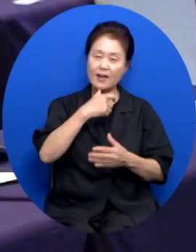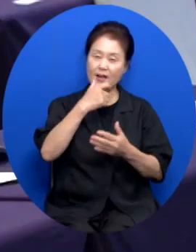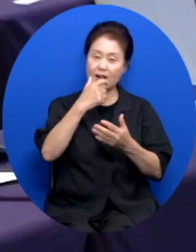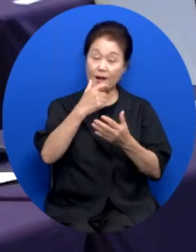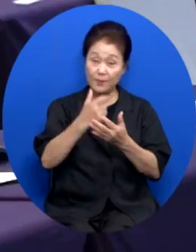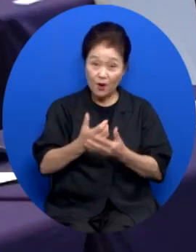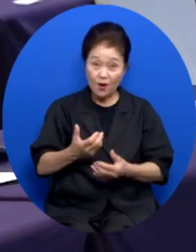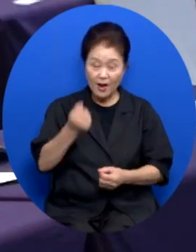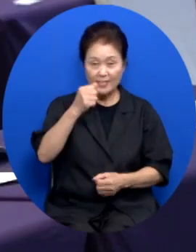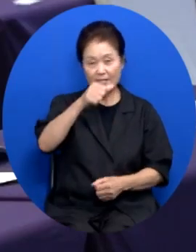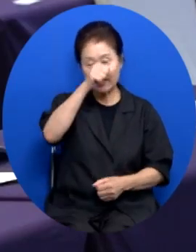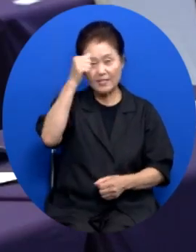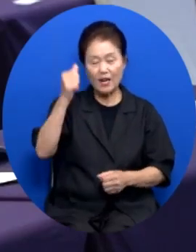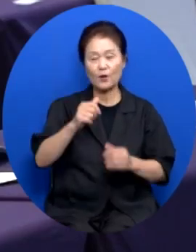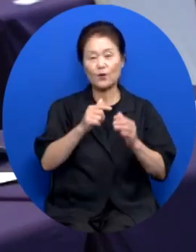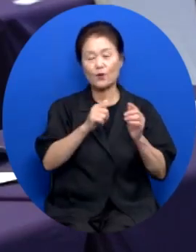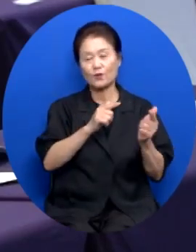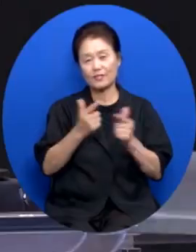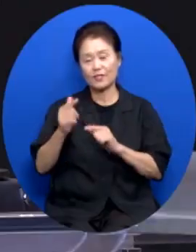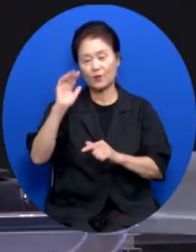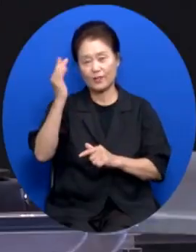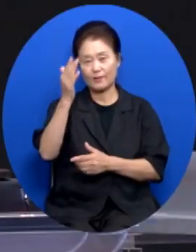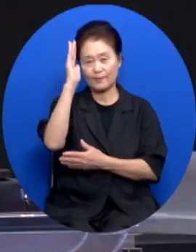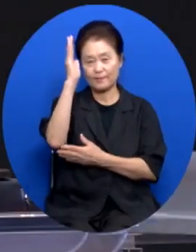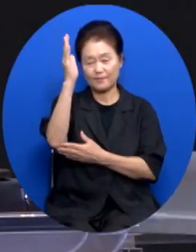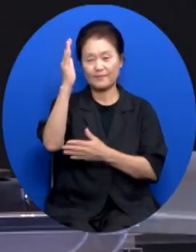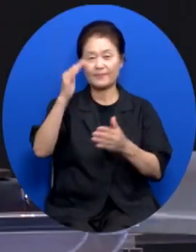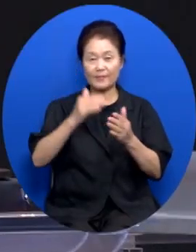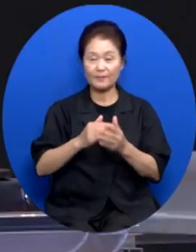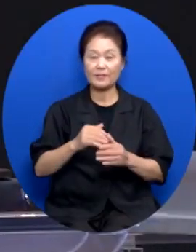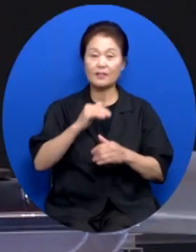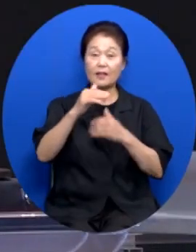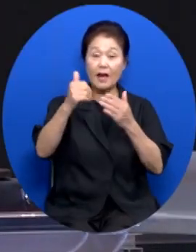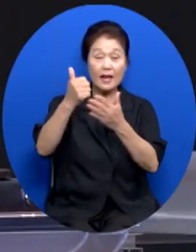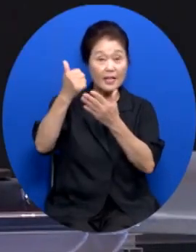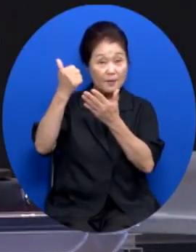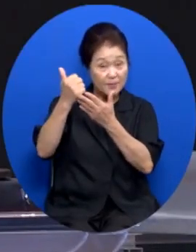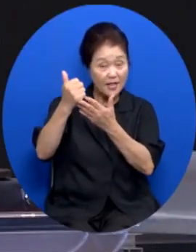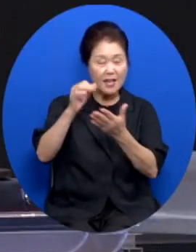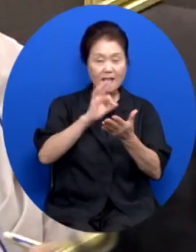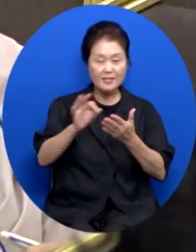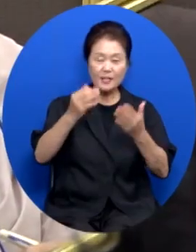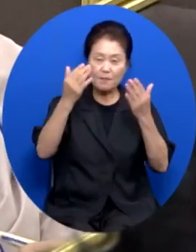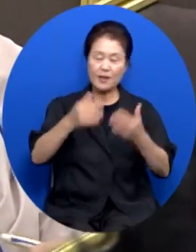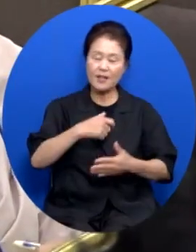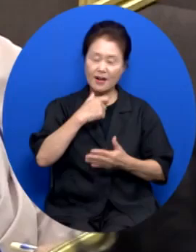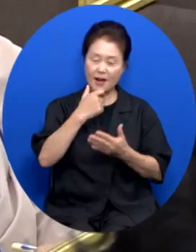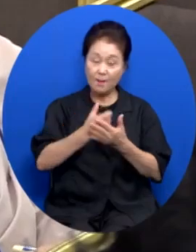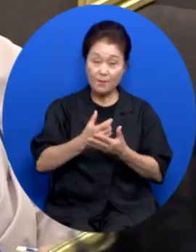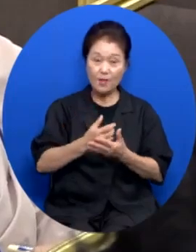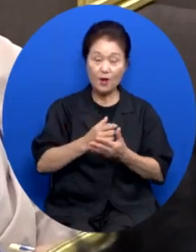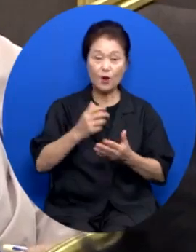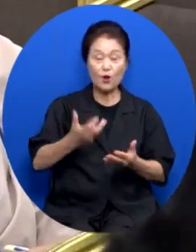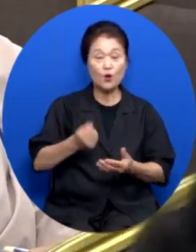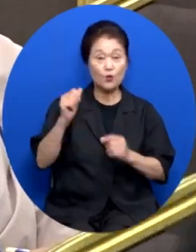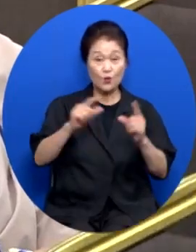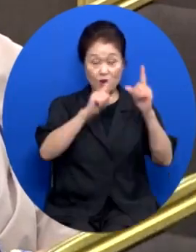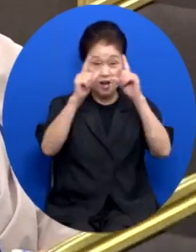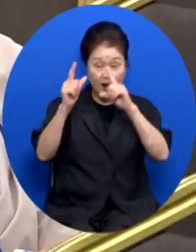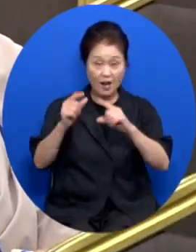장로들이 되길 바란다고 전했습니다 이어 하나님께 쓰임받는 감격을 누리라는 주제로